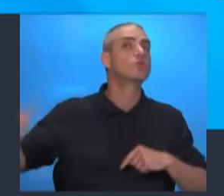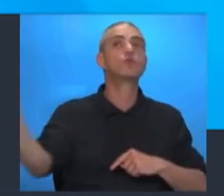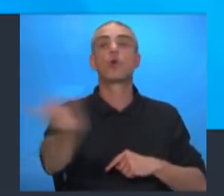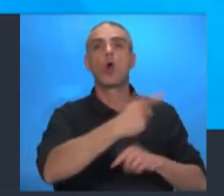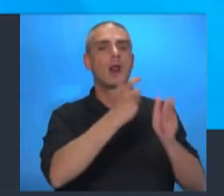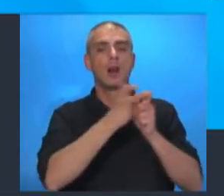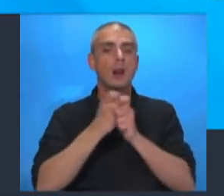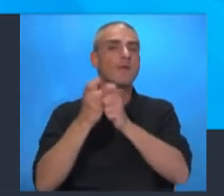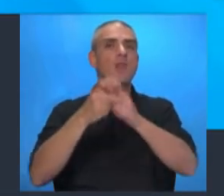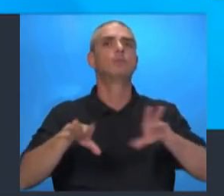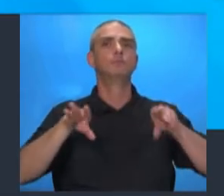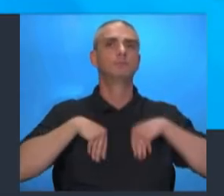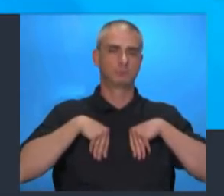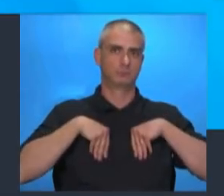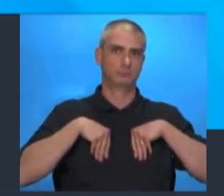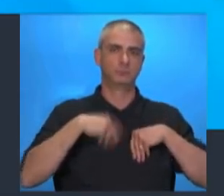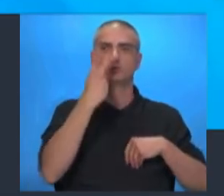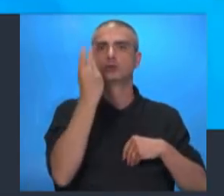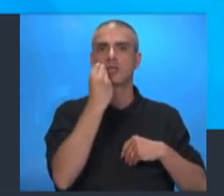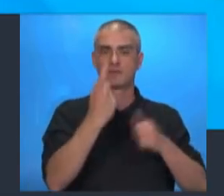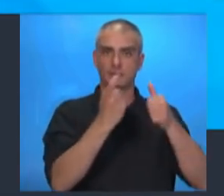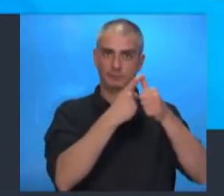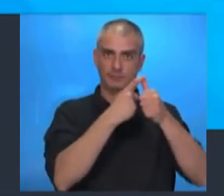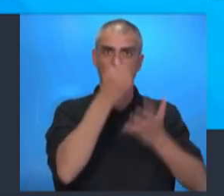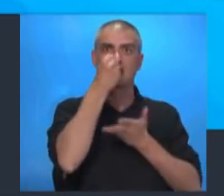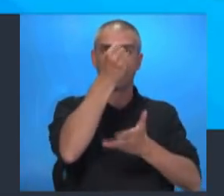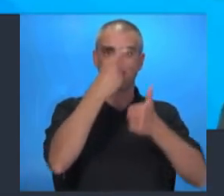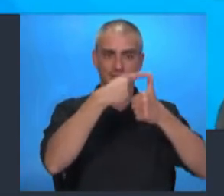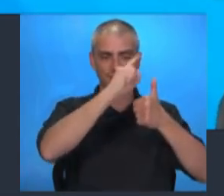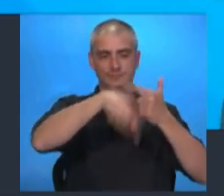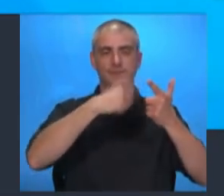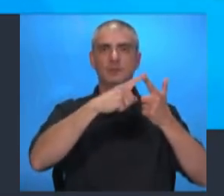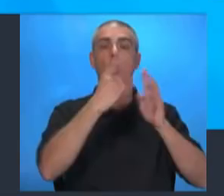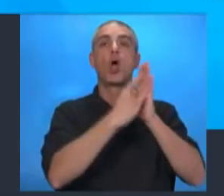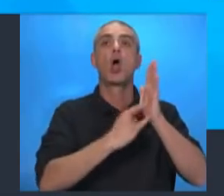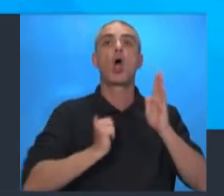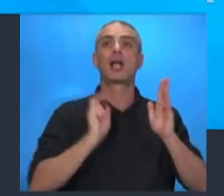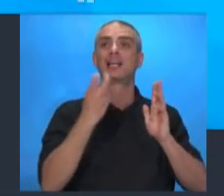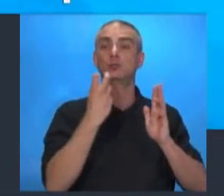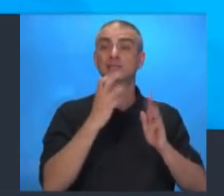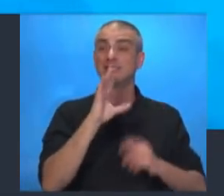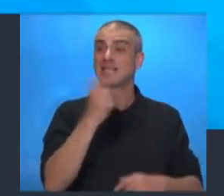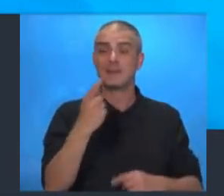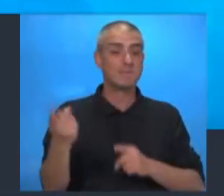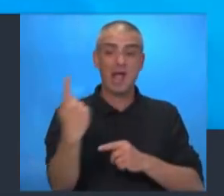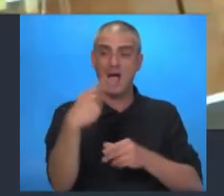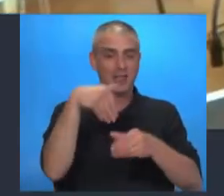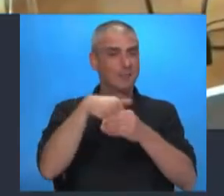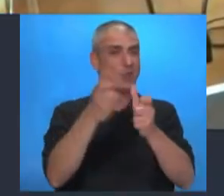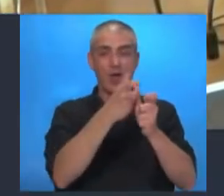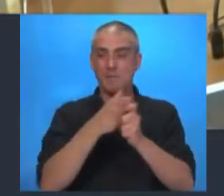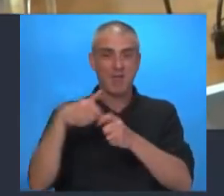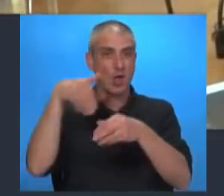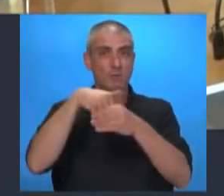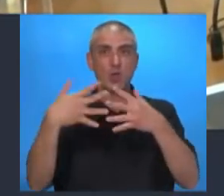מרכיבי הקואליציה על שני דברים, על התקציב ועל חוק הגיוס. אם אחת ממרכיבות הקואליציה לא